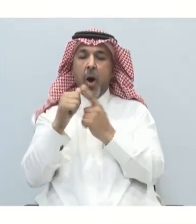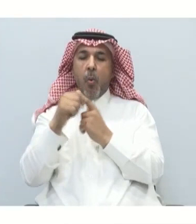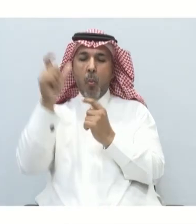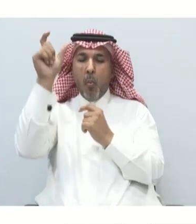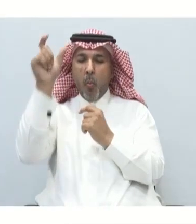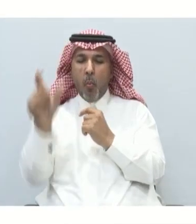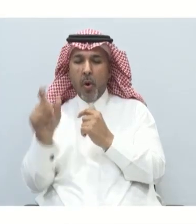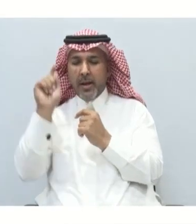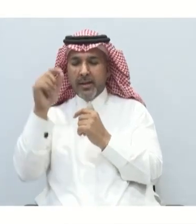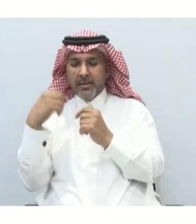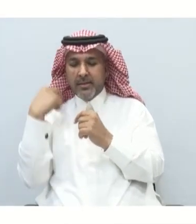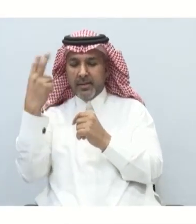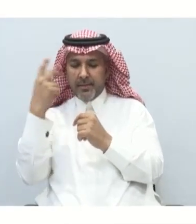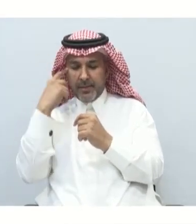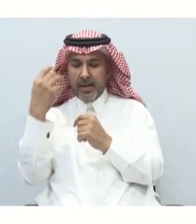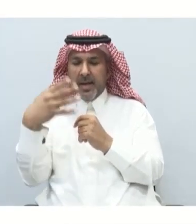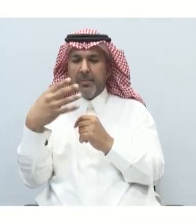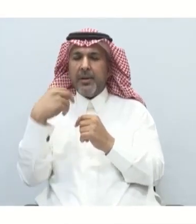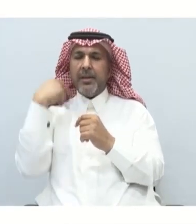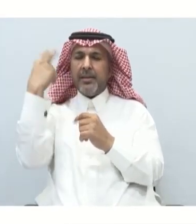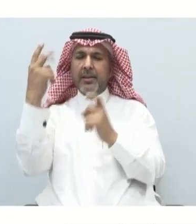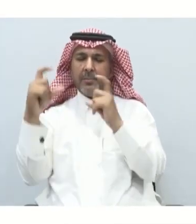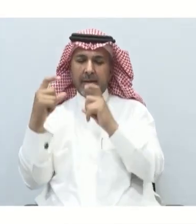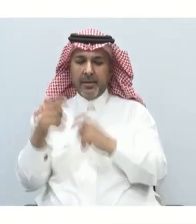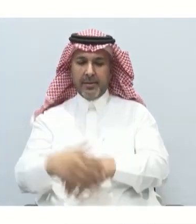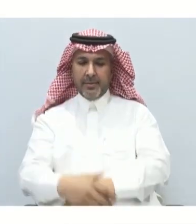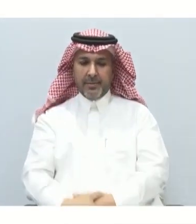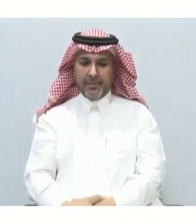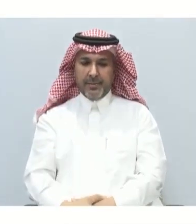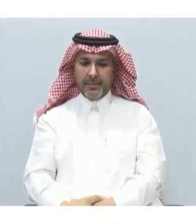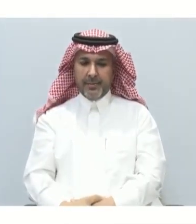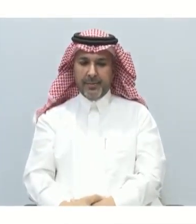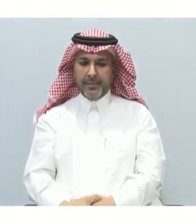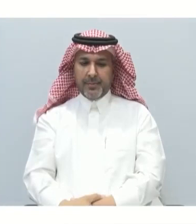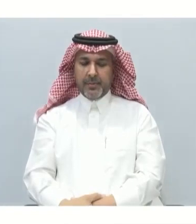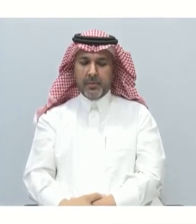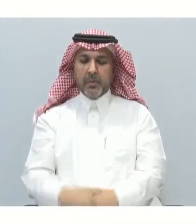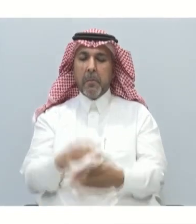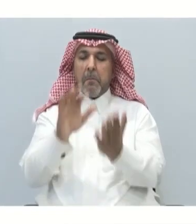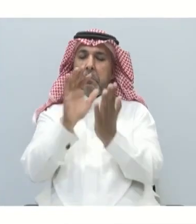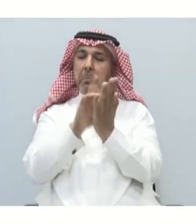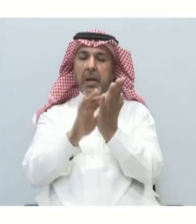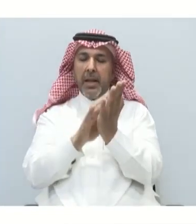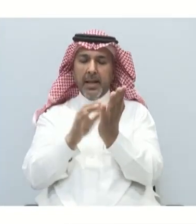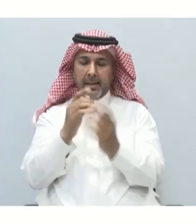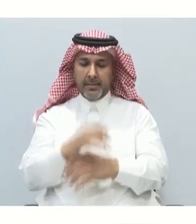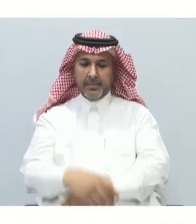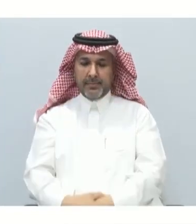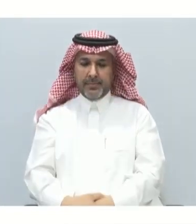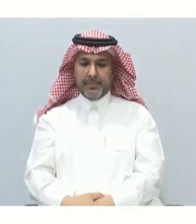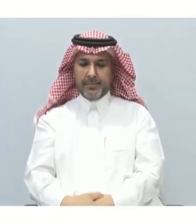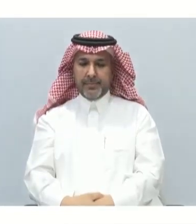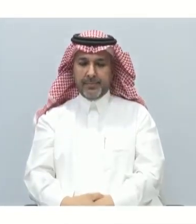تربيع اللي هو 40 تربيع بهذا الشكل نستخدم الاله الحاسبه بس نخذ الاله الحاسبه